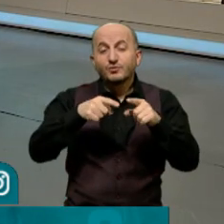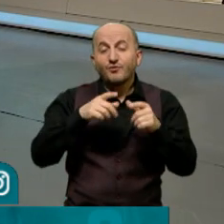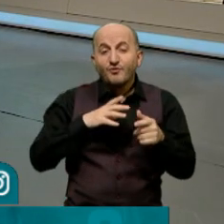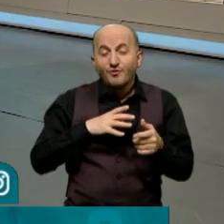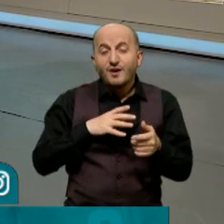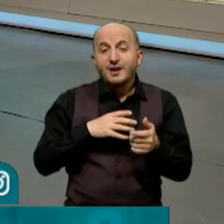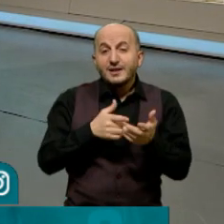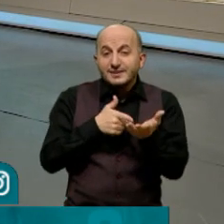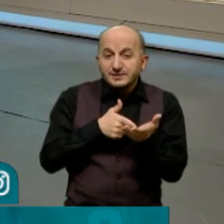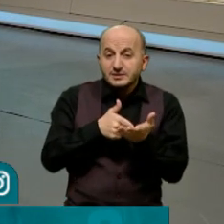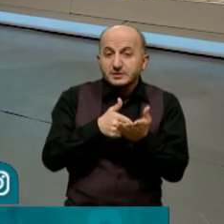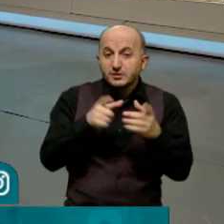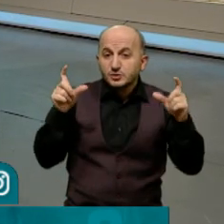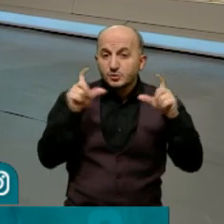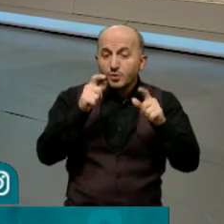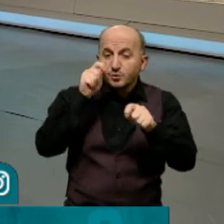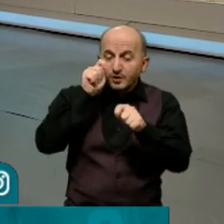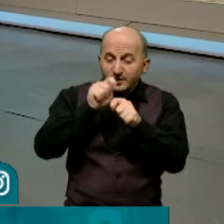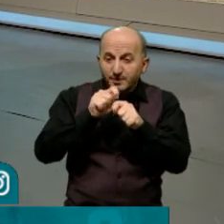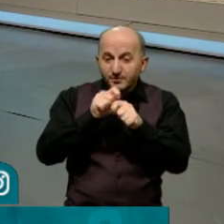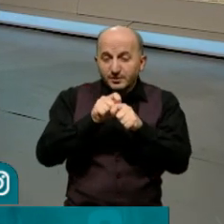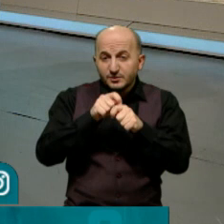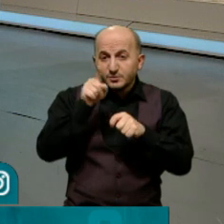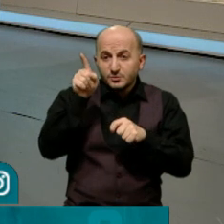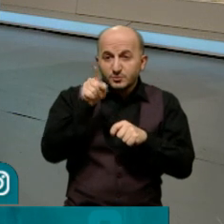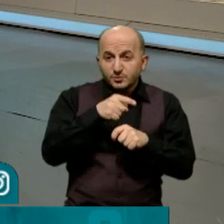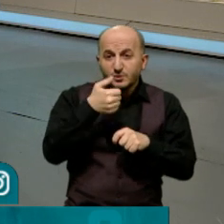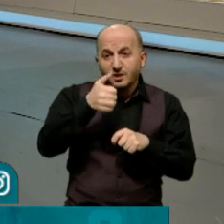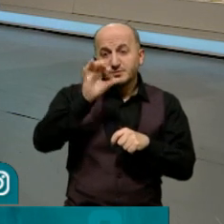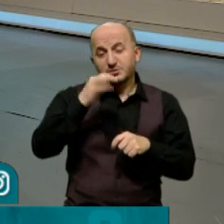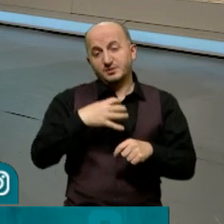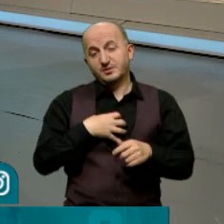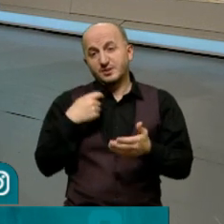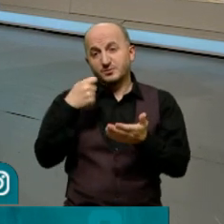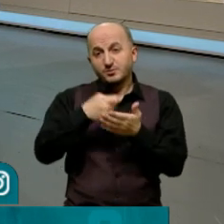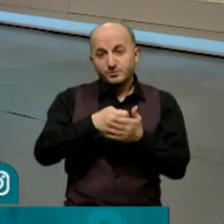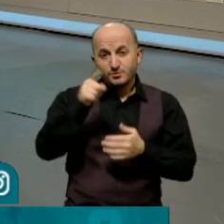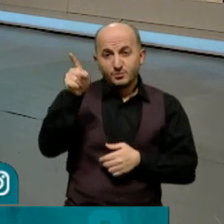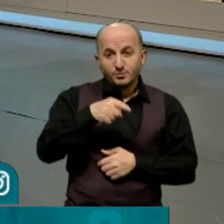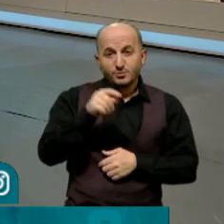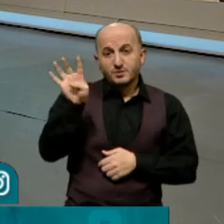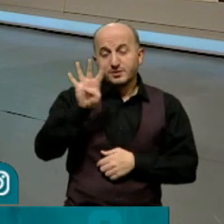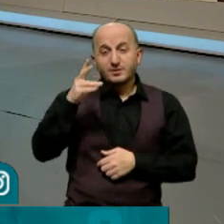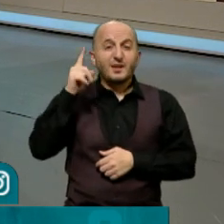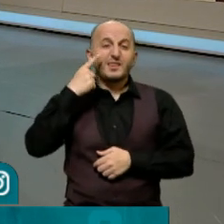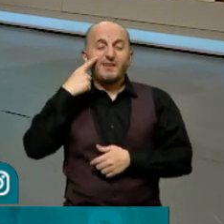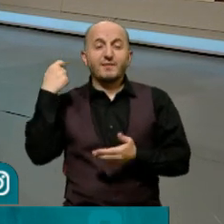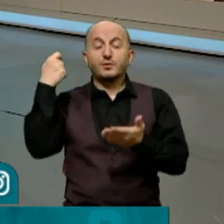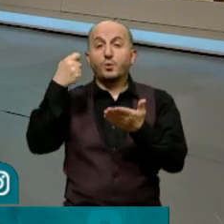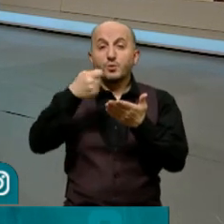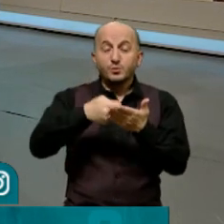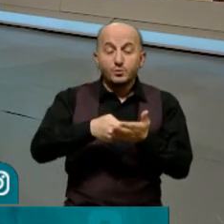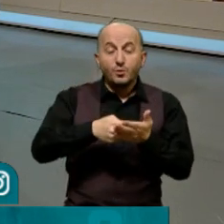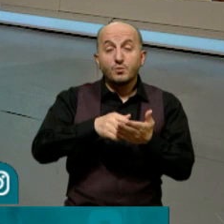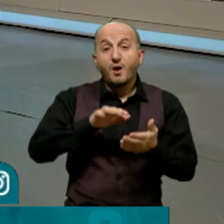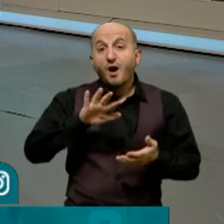Buraya sigorta yaptırıyoruz. Evet. Bir kısmını biz %60'ını kendimiz ödüyoruz. %40'ını da devlet ödüyor. Evet.